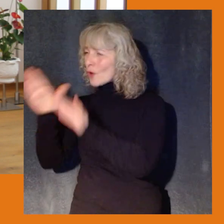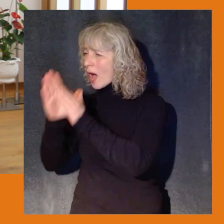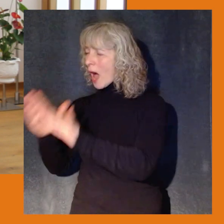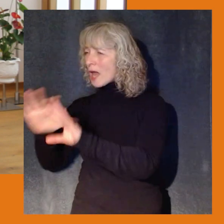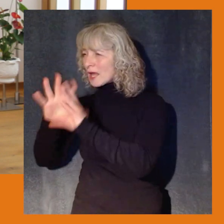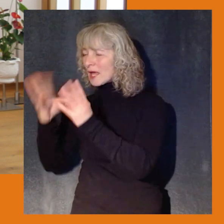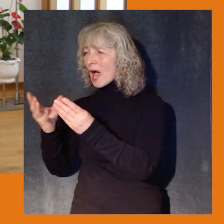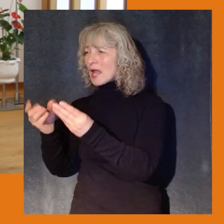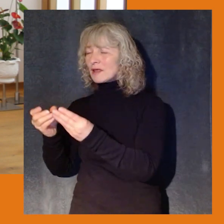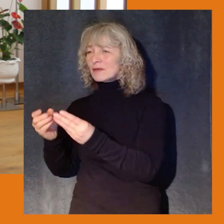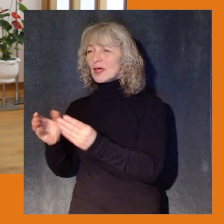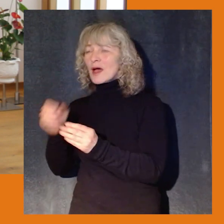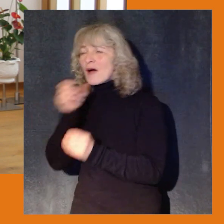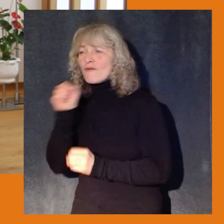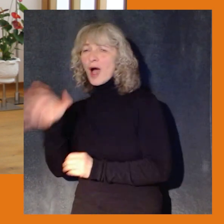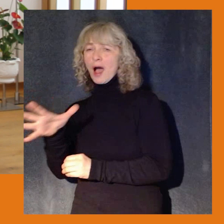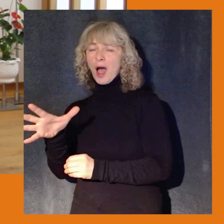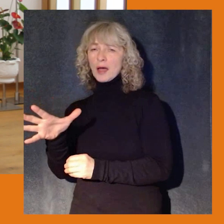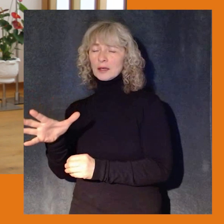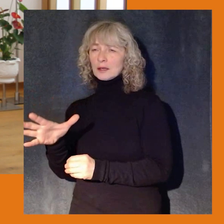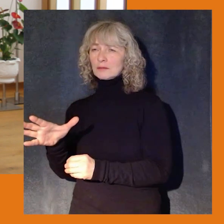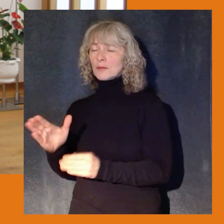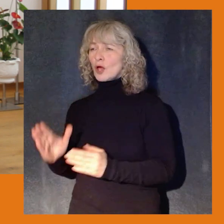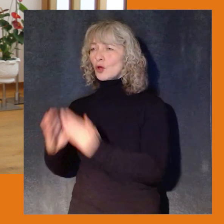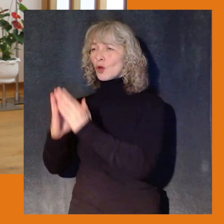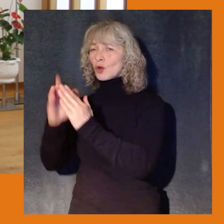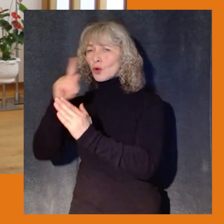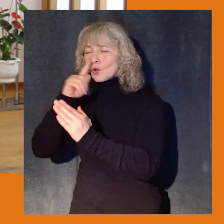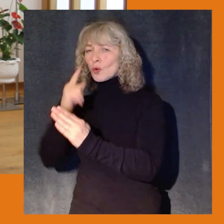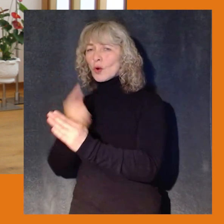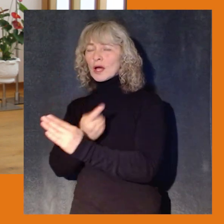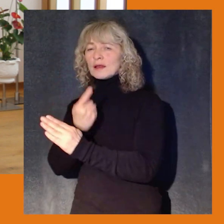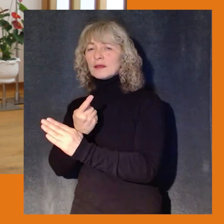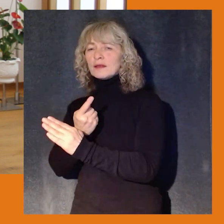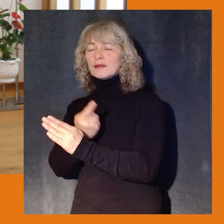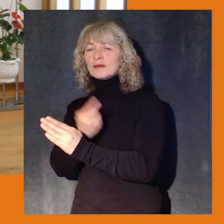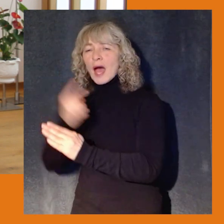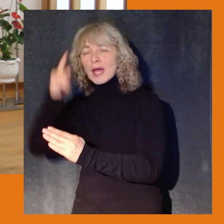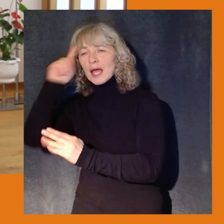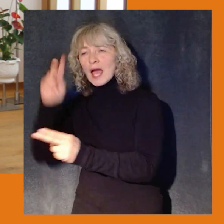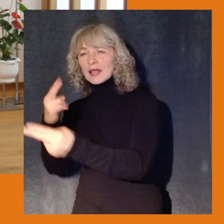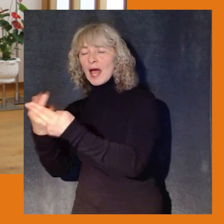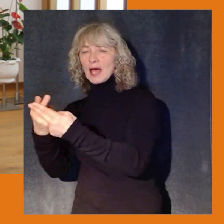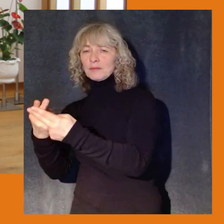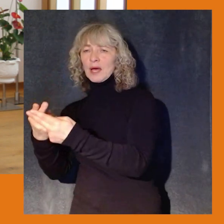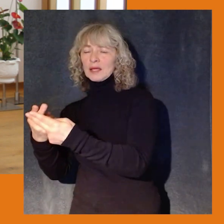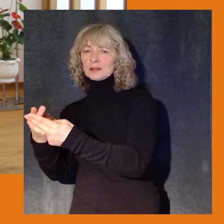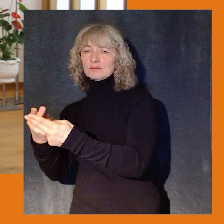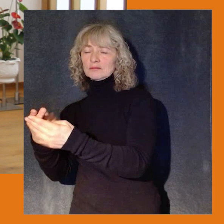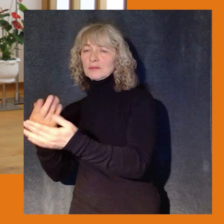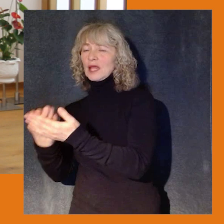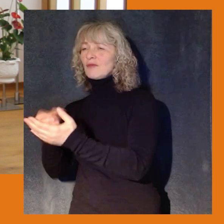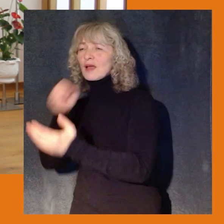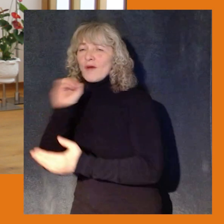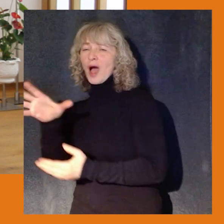und wir unsere Kirche in Anpassung an den Zeitgeist preisgeben könnten. Auch sie sind